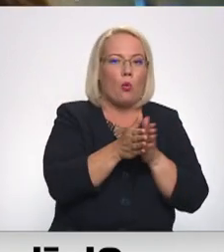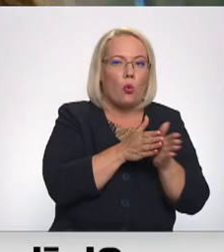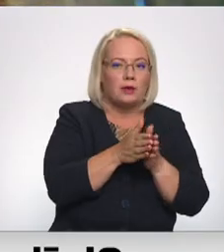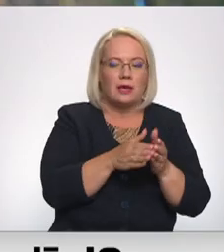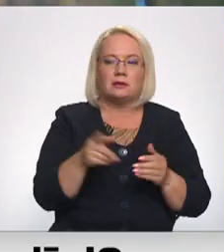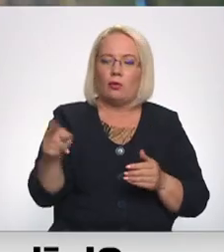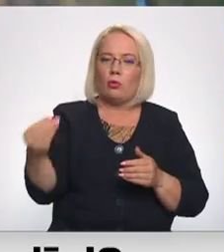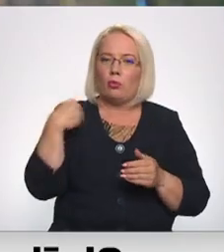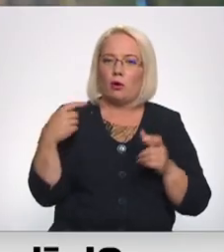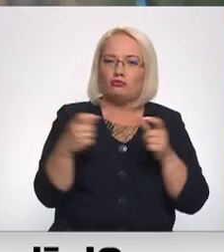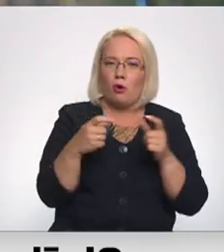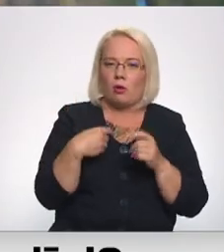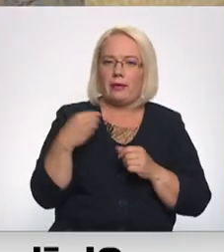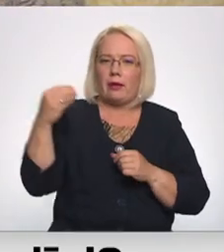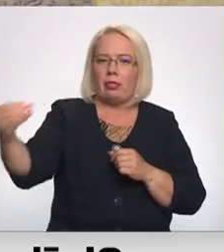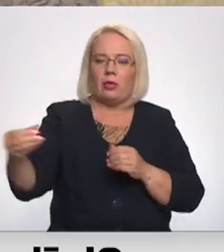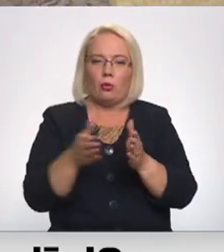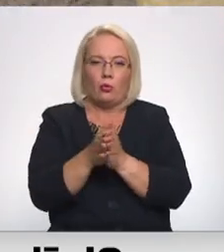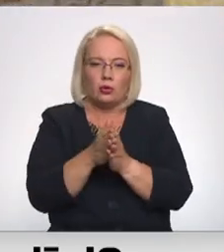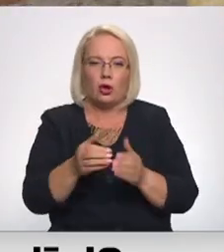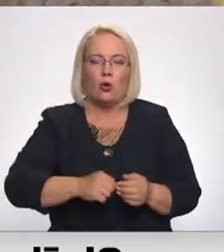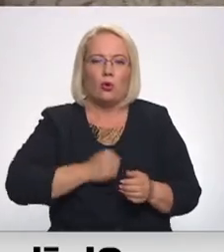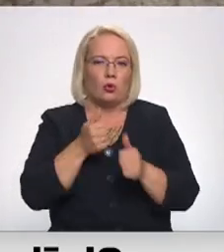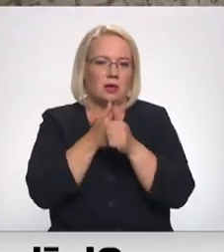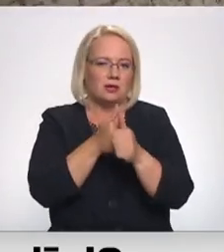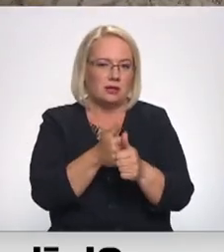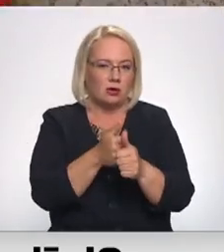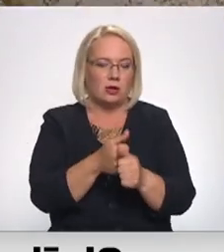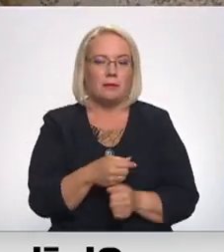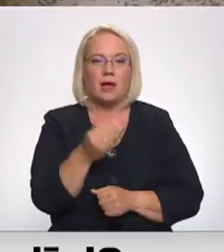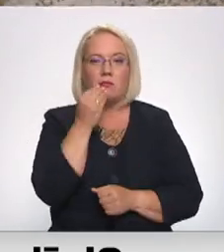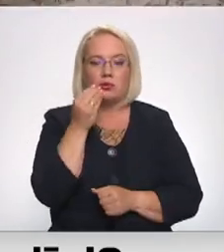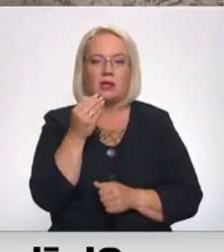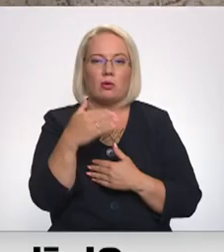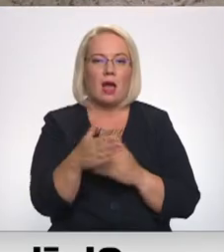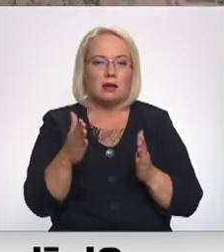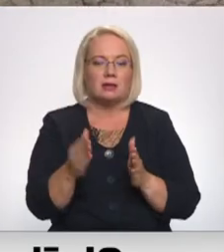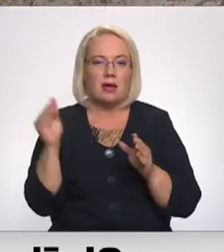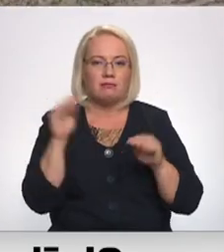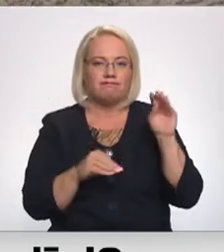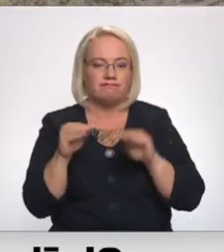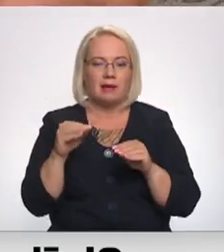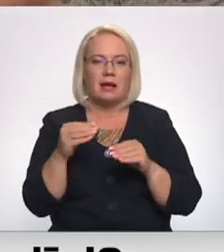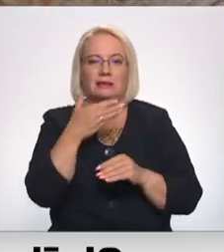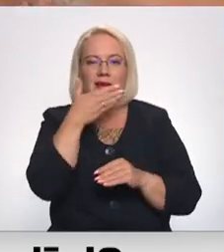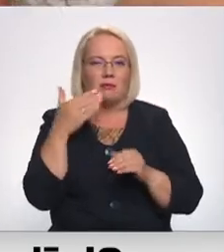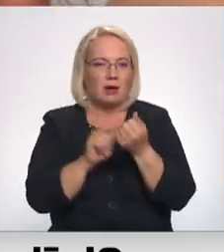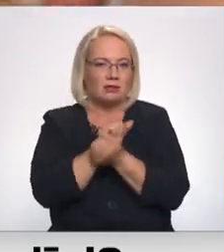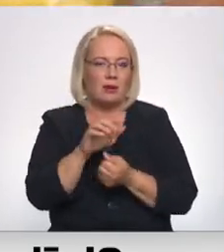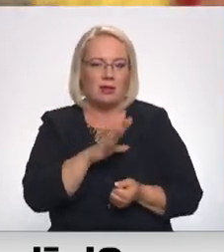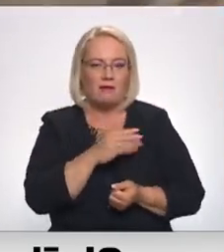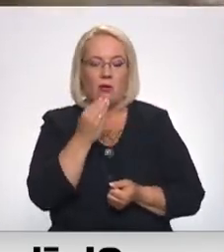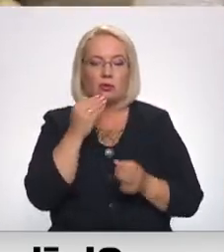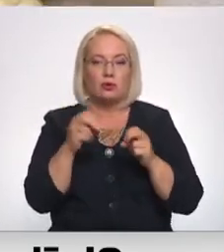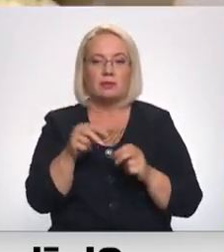mainās ar šokolādu, un tad bieži vien ir ļoti grūti izsekot. Pusdienu kastītē jābūt produktiem, kas siltumā nesabojāsies. Uzturas